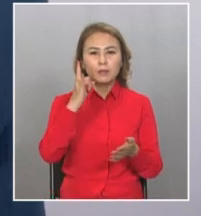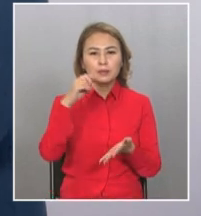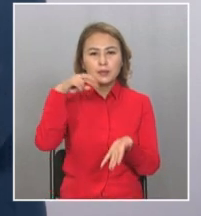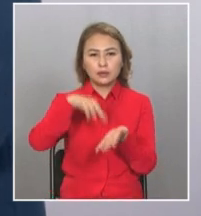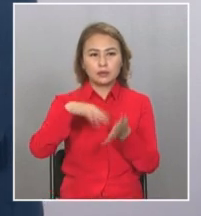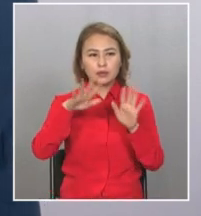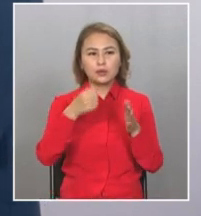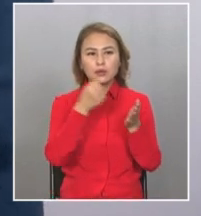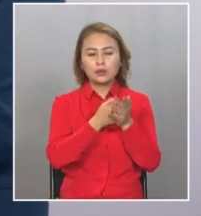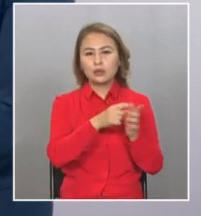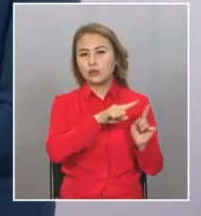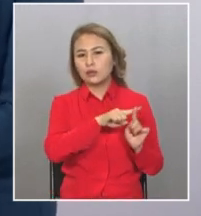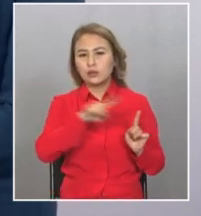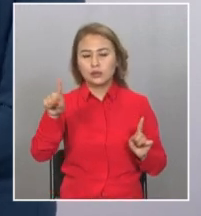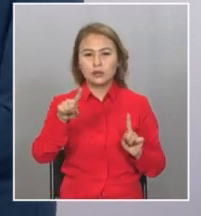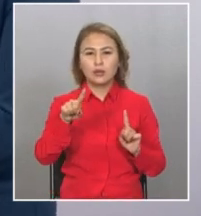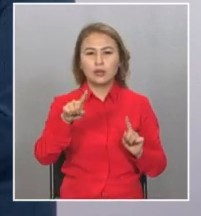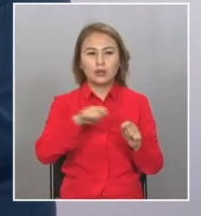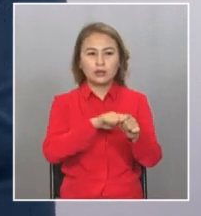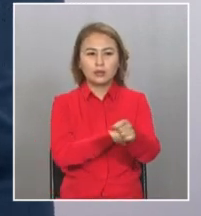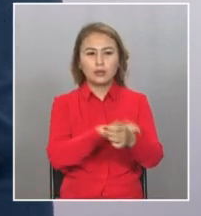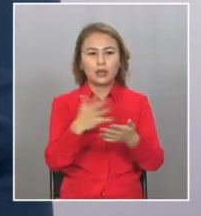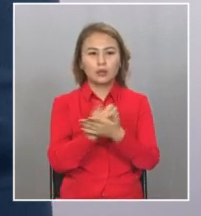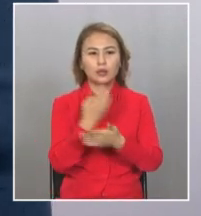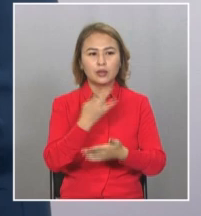жерден үйге дейінгі қашықтықты табуымыз керек.